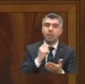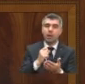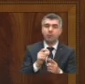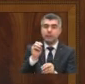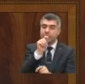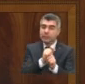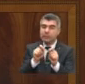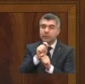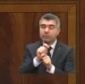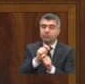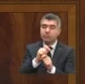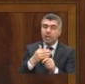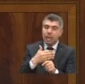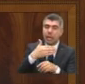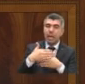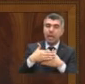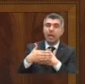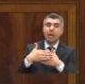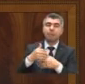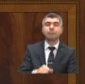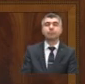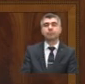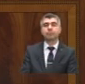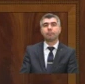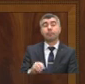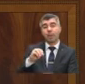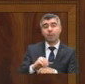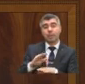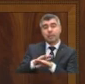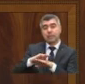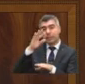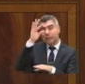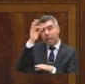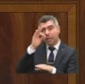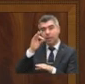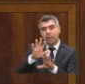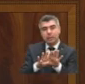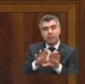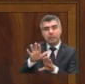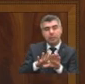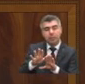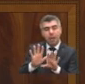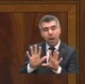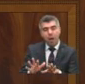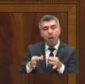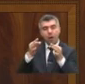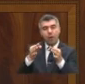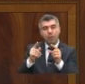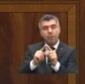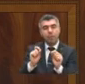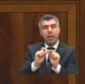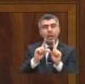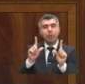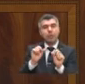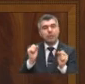القريب والمتوسط والبعيد. فيما يخص تدبير السياسات العمومية والقطاعية، كما كشف عن ذلك النموذج التنموي